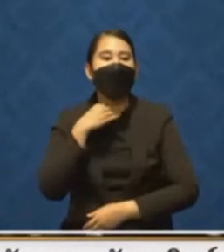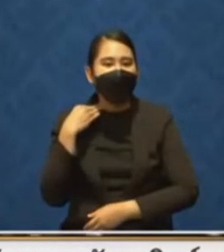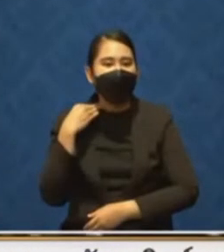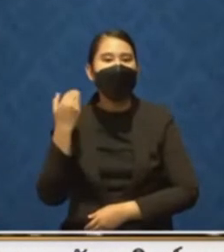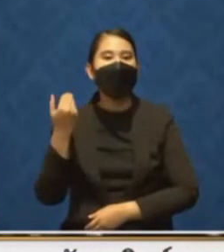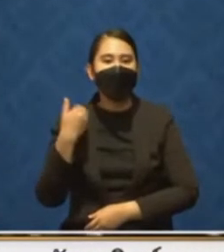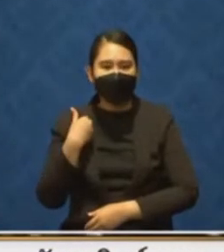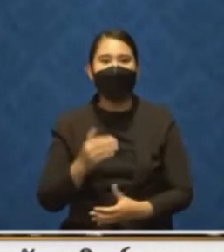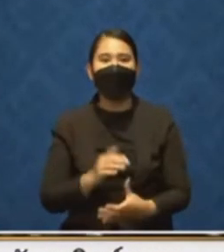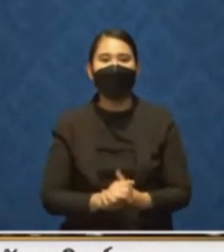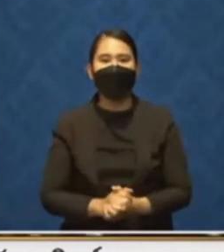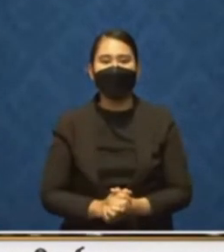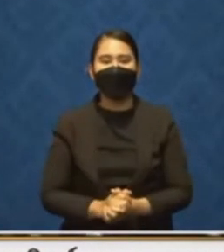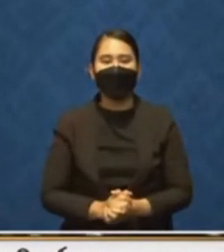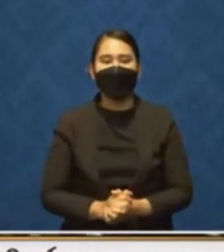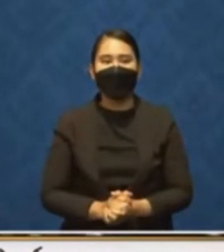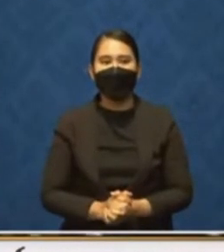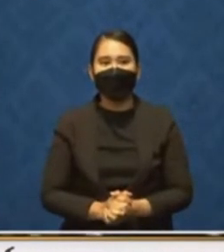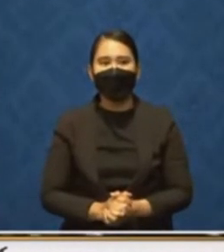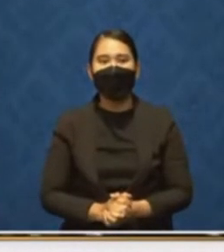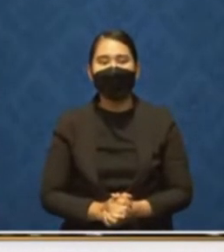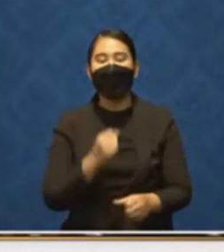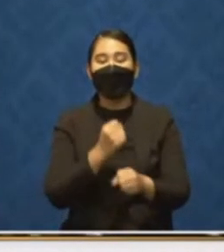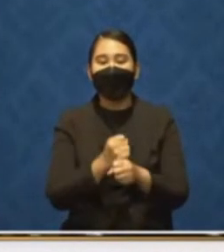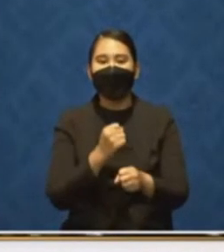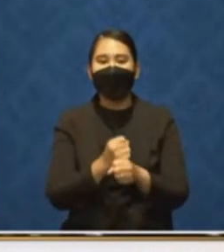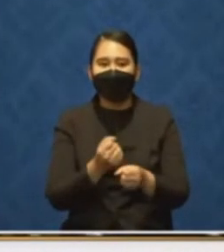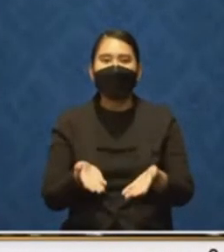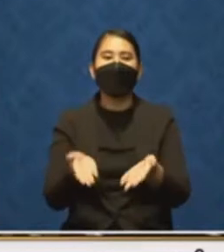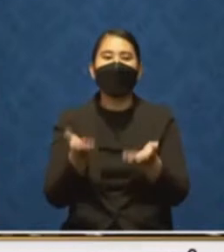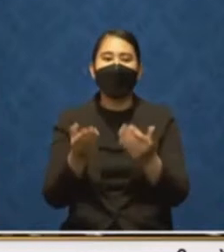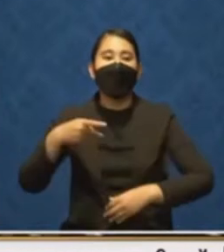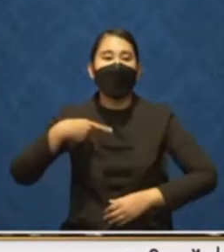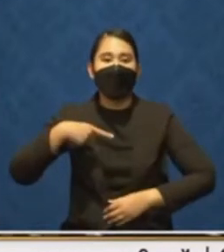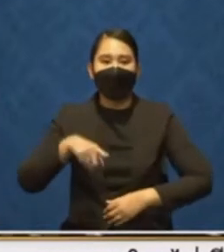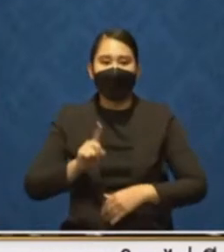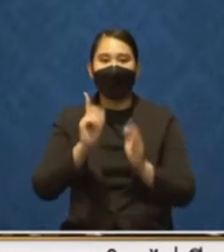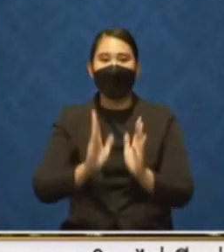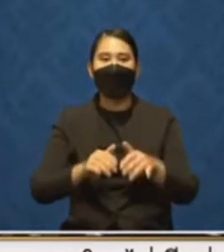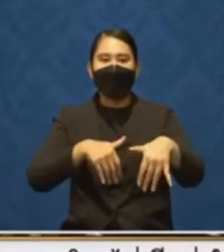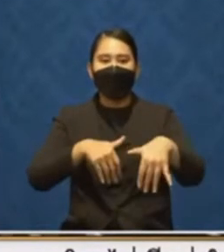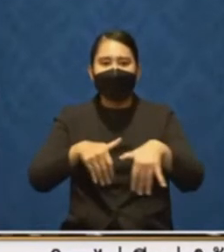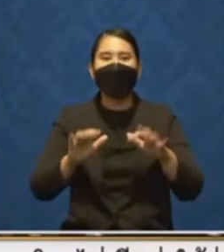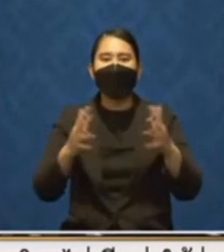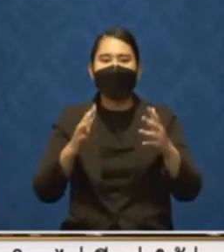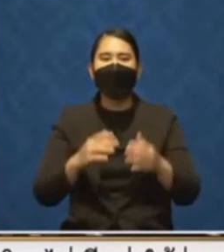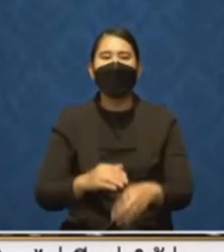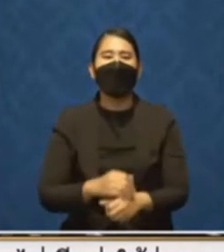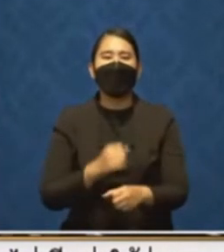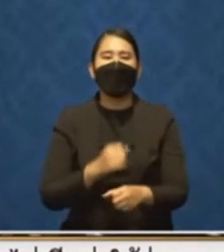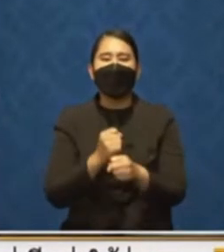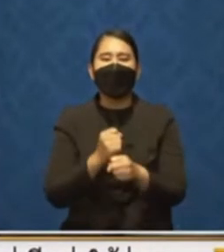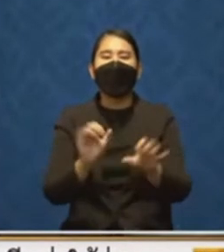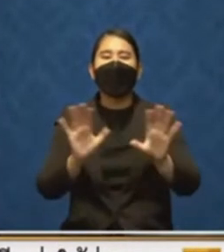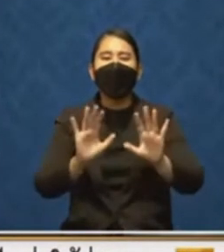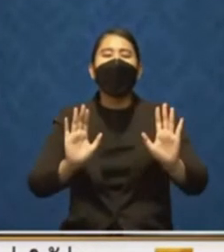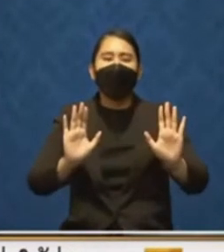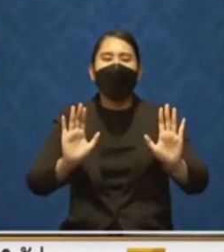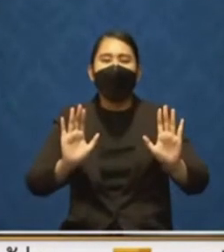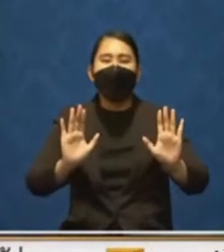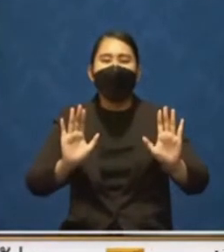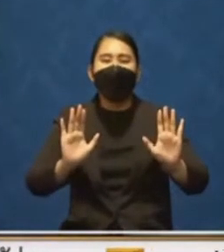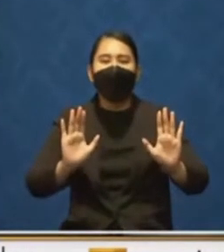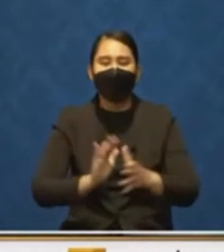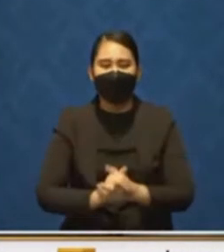ตามเรื่องเลยนะครับท่านทำไปเนี่ยมันไม่เป็นประโยชน์ต่อพี่น้องประชาชนเป้าได้ก็เบานะครับแต่